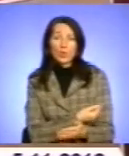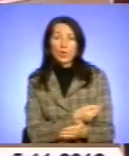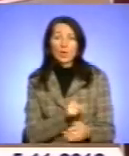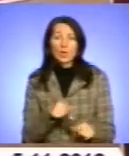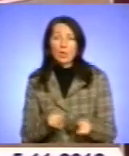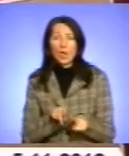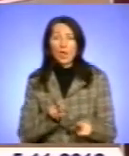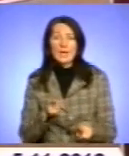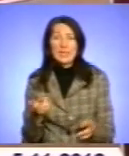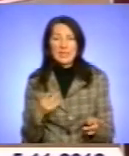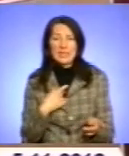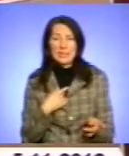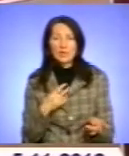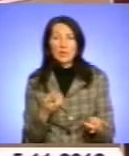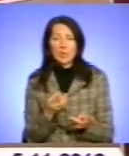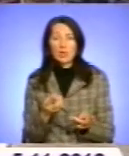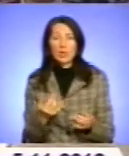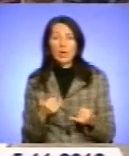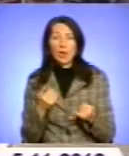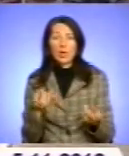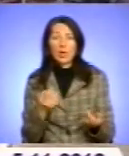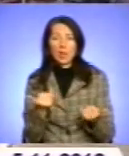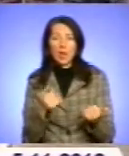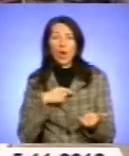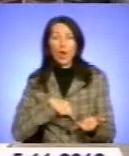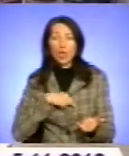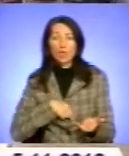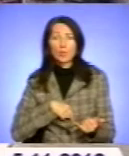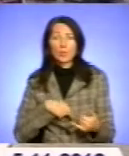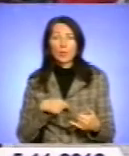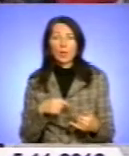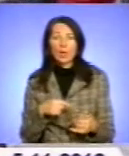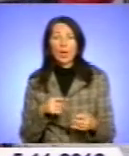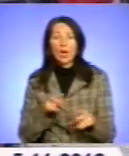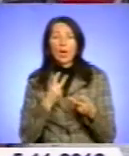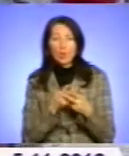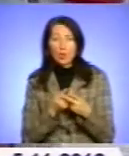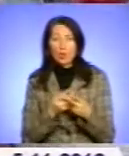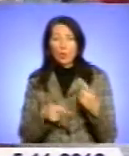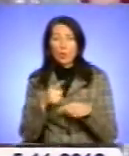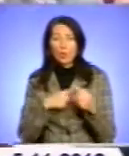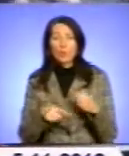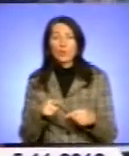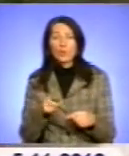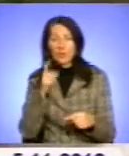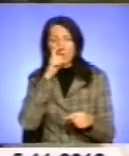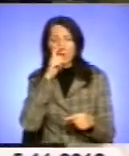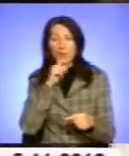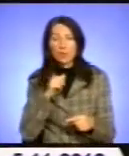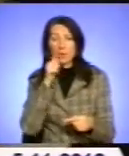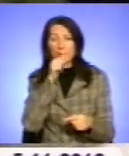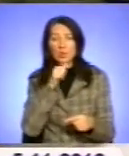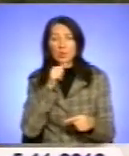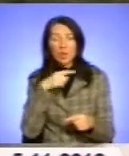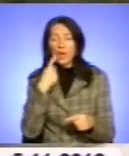було необхідно для організму. З місць позбавлення волі чортківчанин повернувся у квітні цього року. Зарікся, ніяких наркотиків,